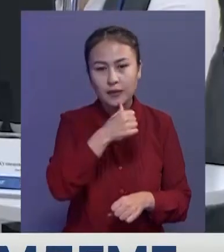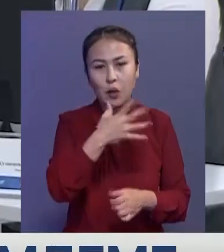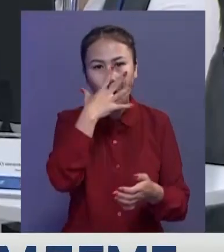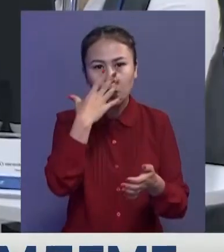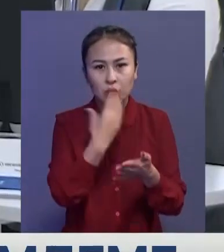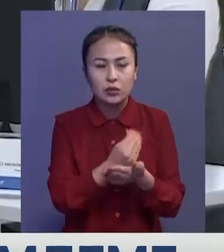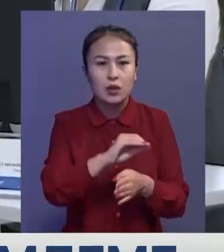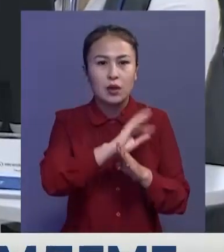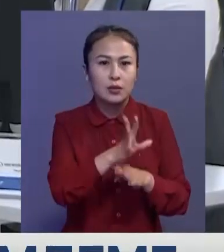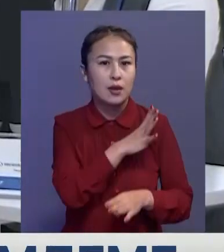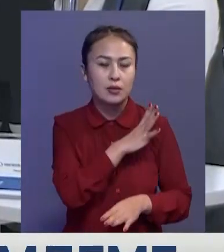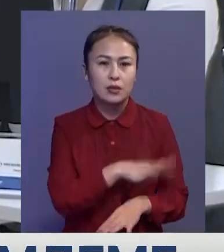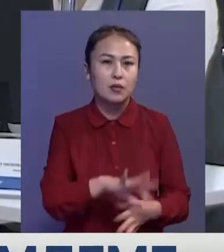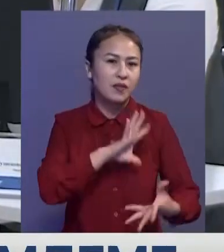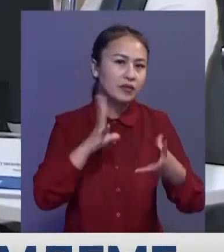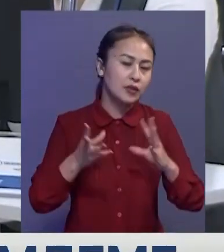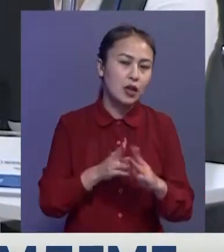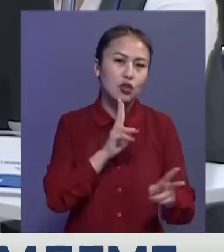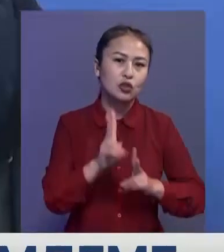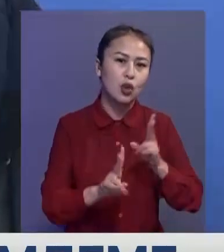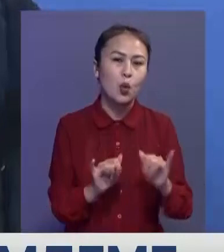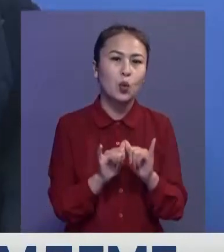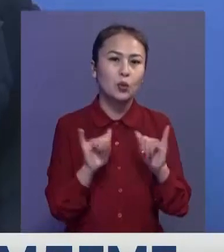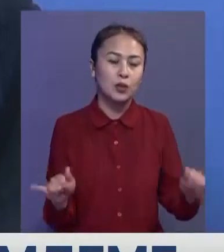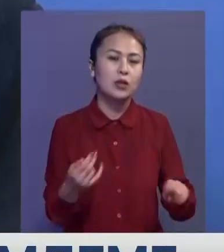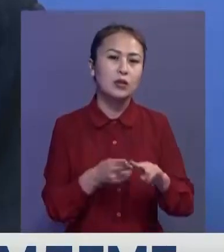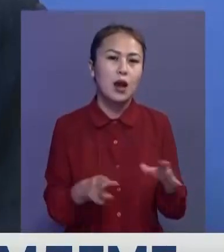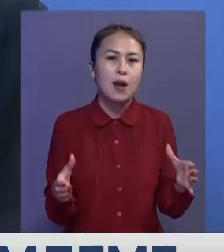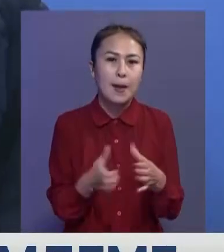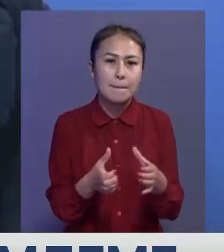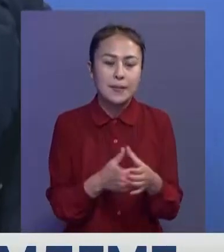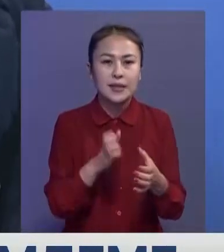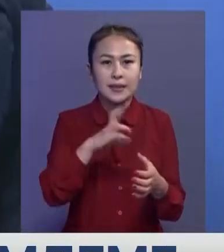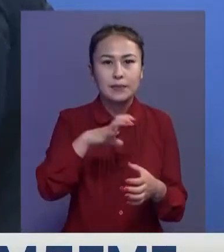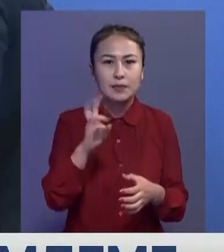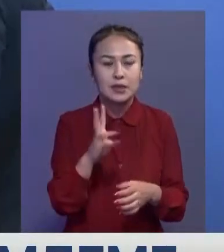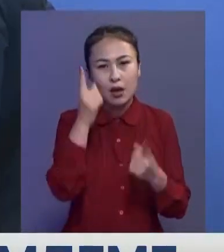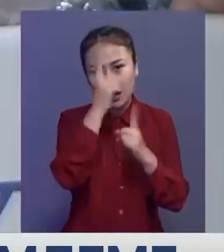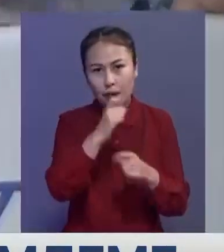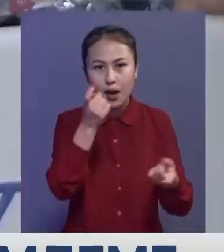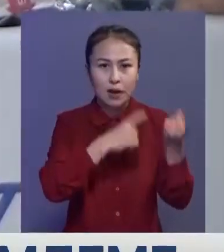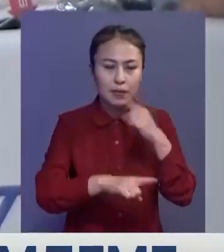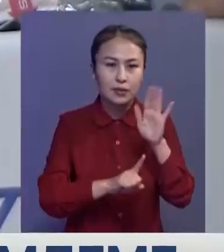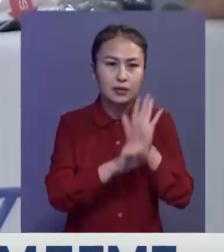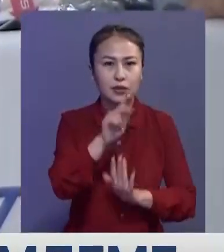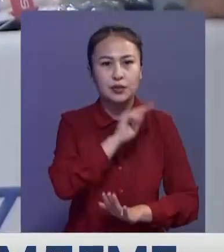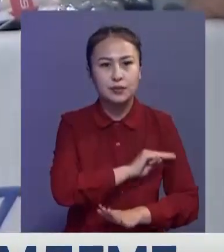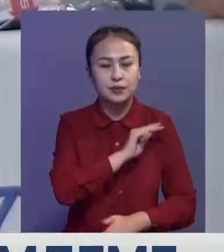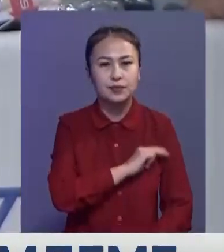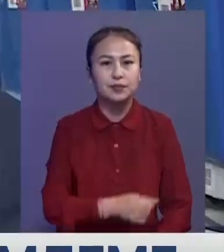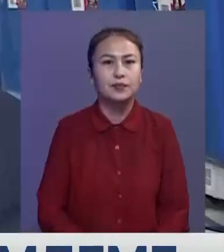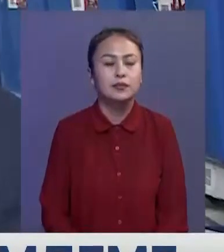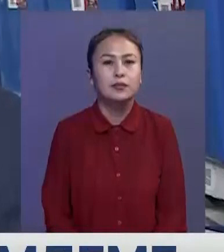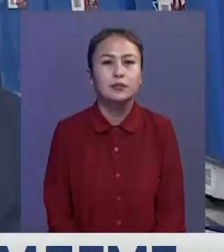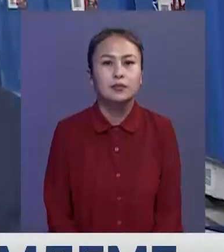өзі ақтамады. Ақырында тұрғындардың шағымы көбейген соң компания СМС хабарландыруды қайта іске қосты. Бір жарым айдың